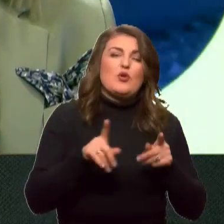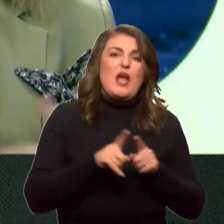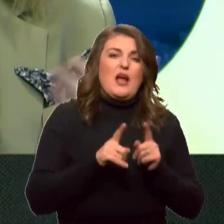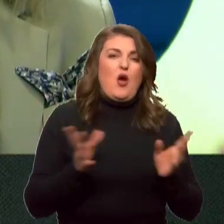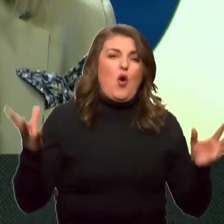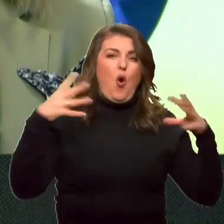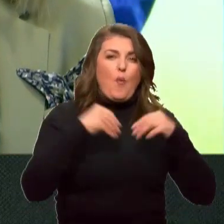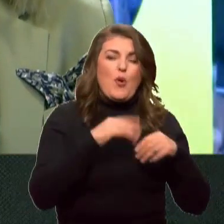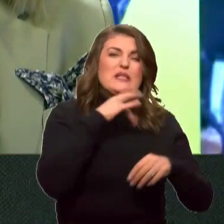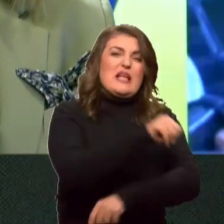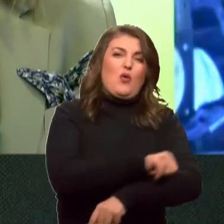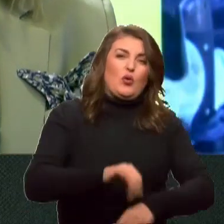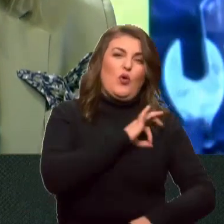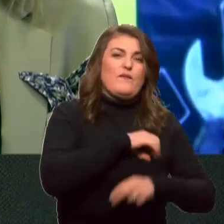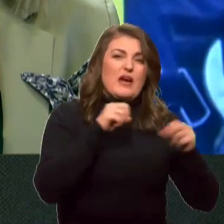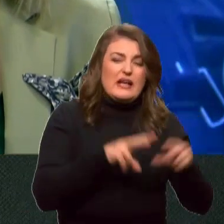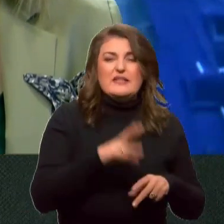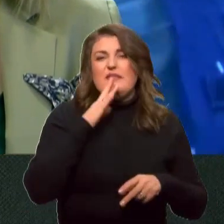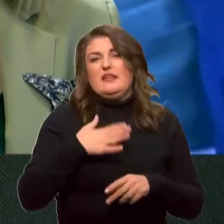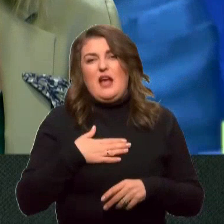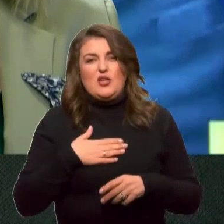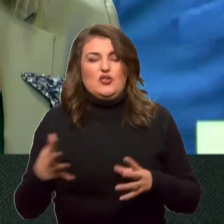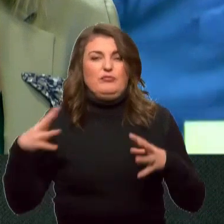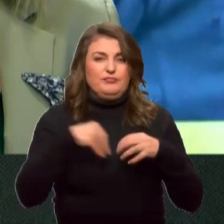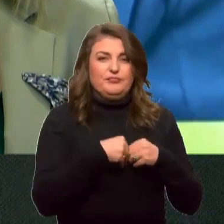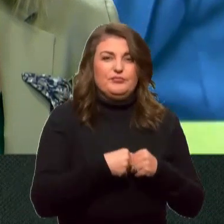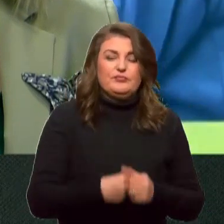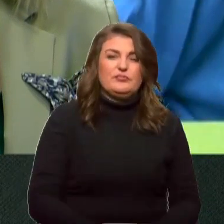комбо з закордонних фахівців і наших.